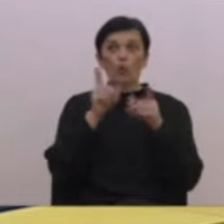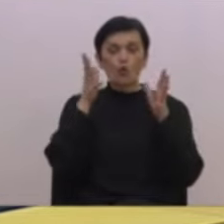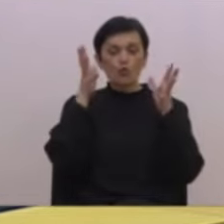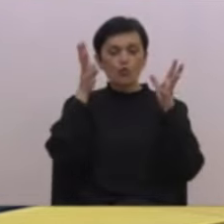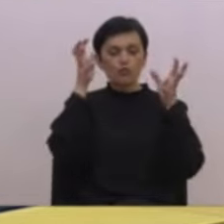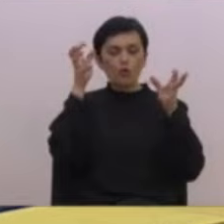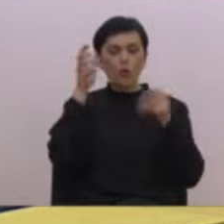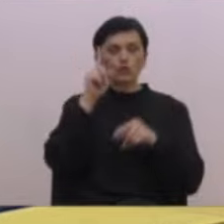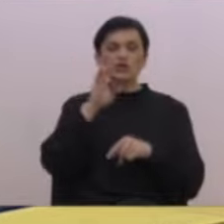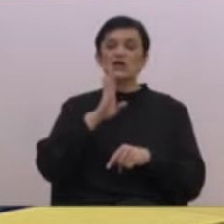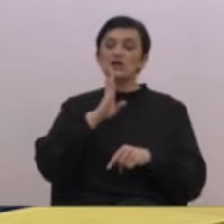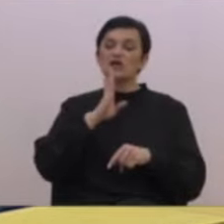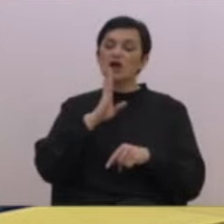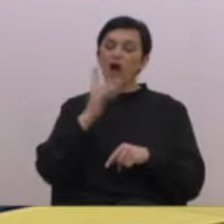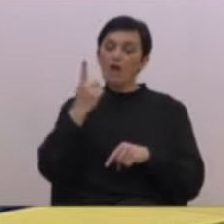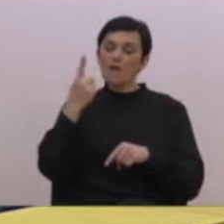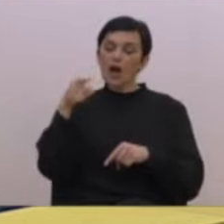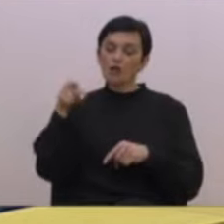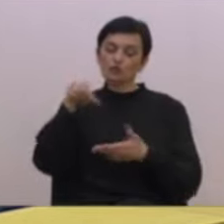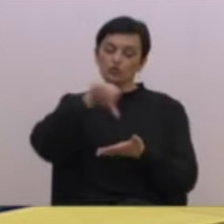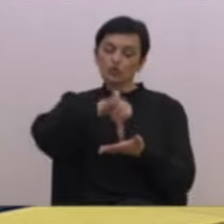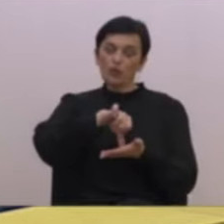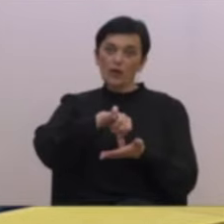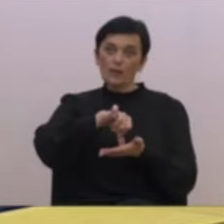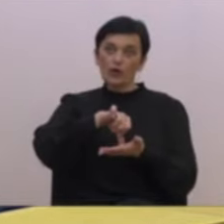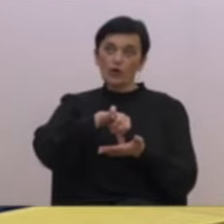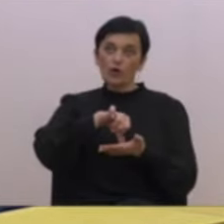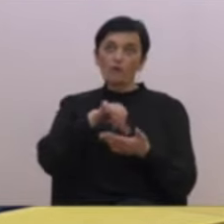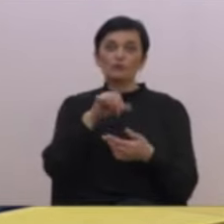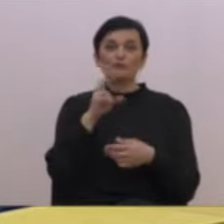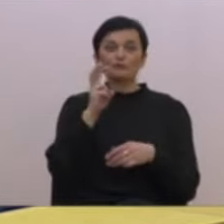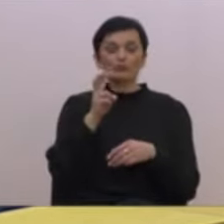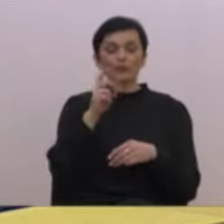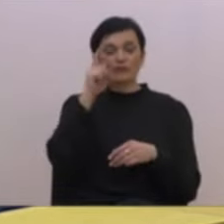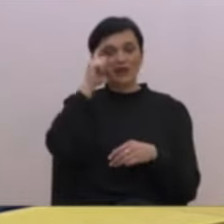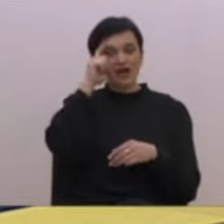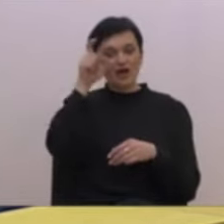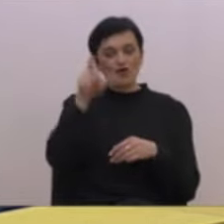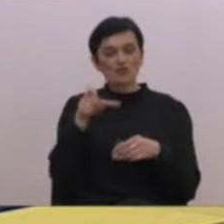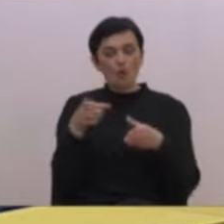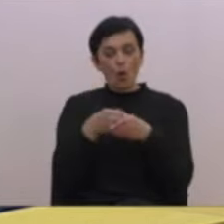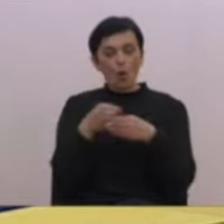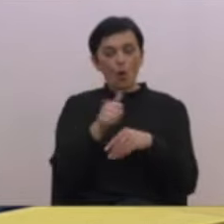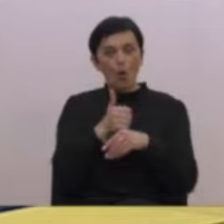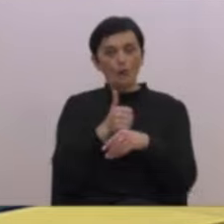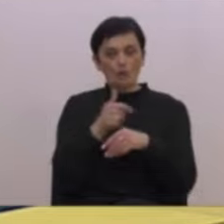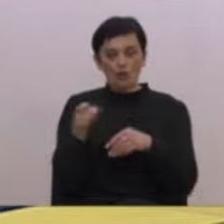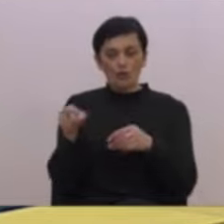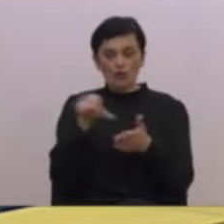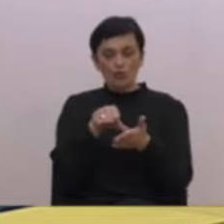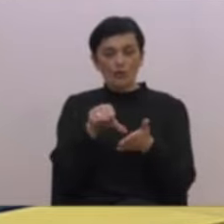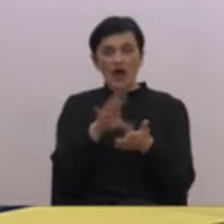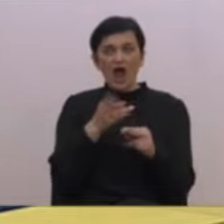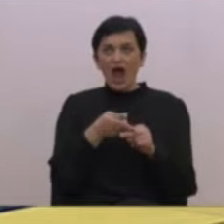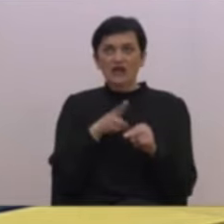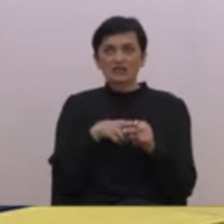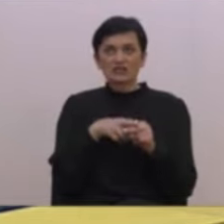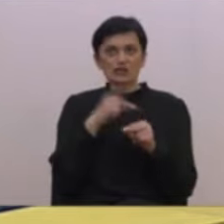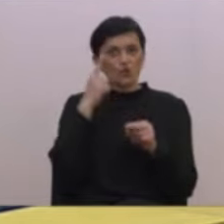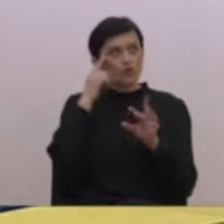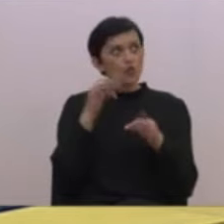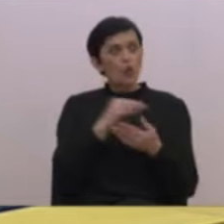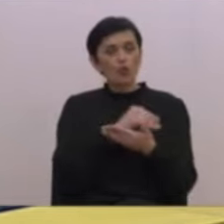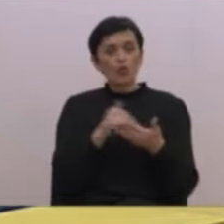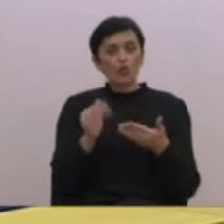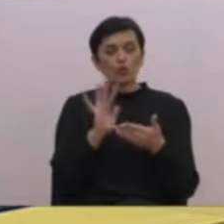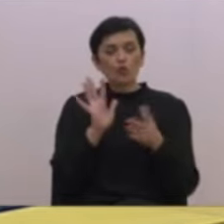უნდა წარმოადგენდეს თურმე. ჰომოსექსუალებს ჰომოსექსუალები უნდა წარმოადგენდეს. ეს არის არა უბრალოდ სისულიერო ლოგიკურ დონეზე. ეს